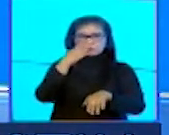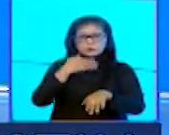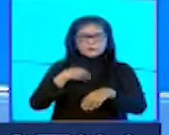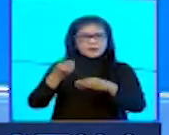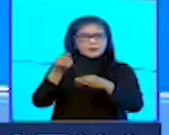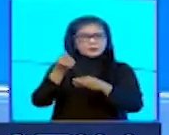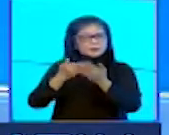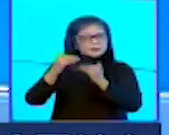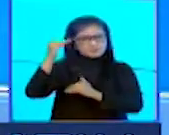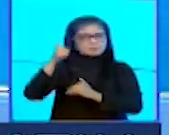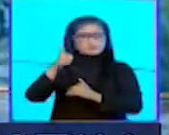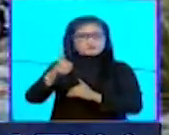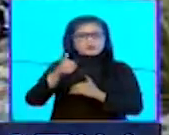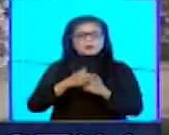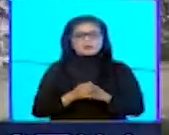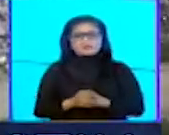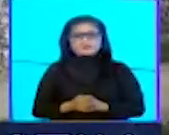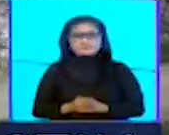jual.